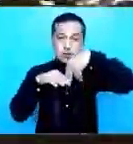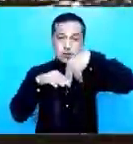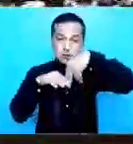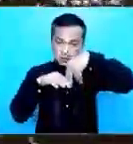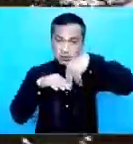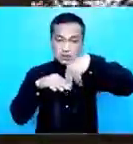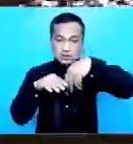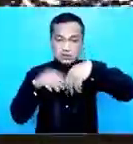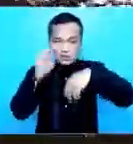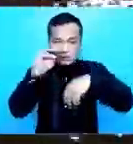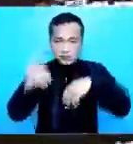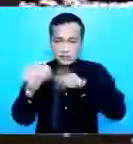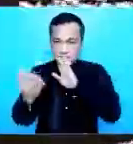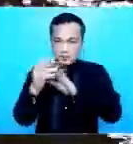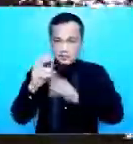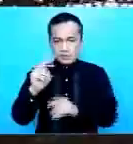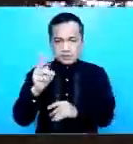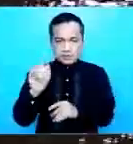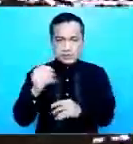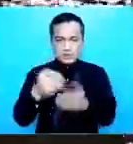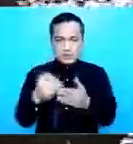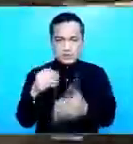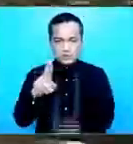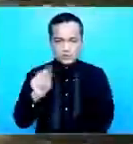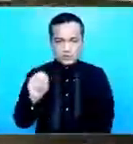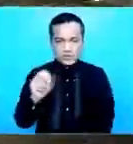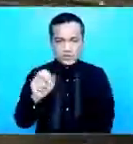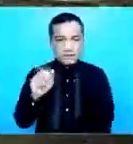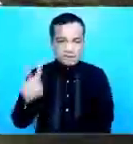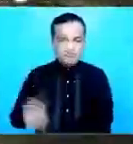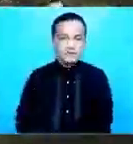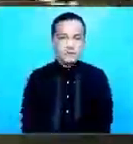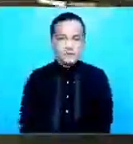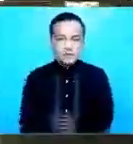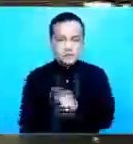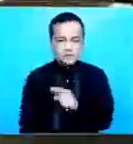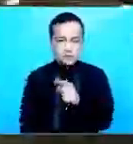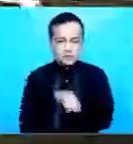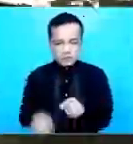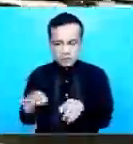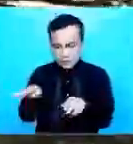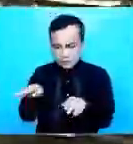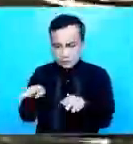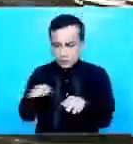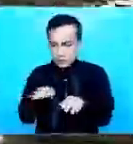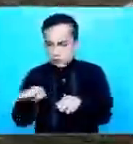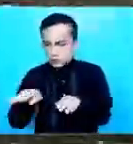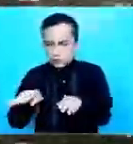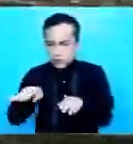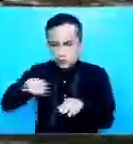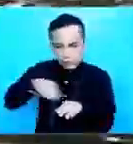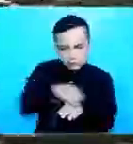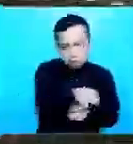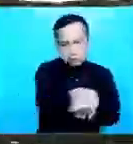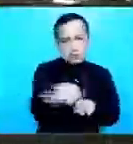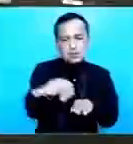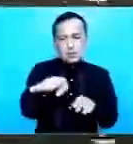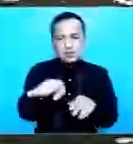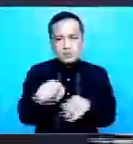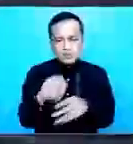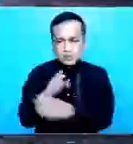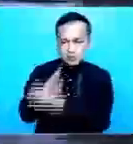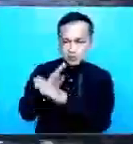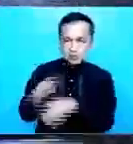ng NBI bago mag-UN Avenue. Dahil dito, sa innermost lane dumadaan ang karamihan sa mga light vehicles para na rin makaiwas sa